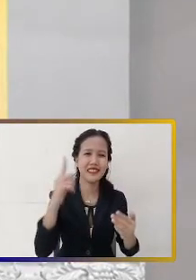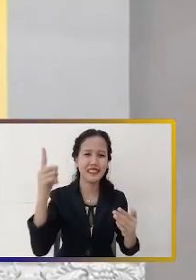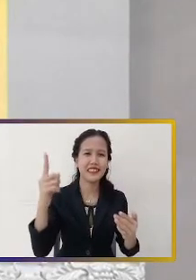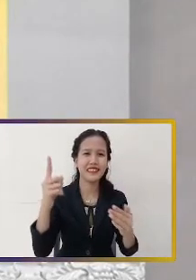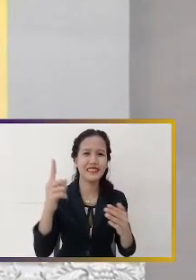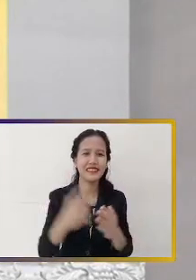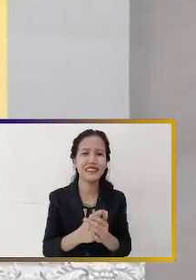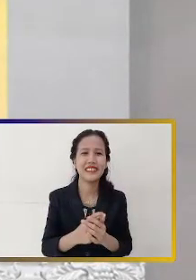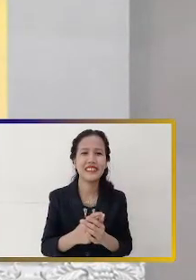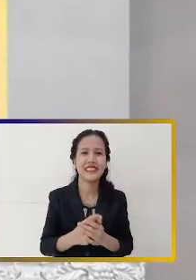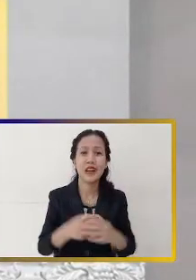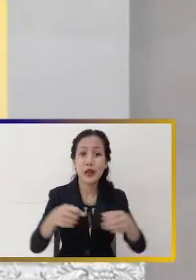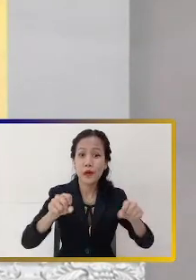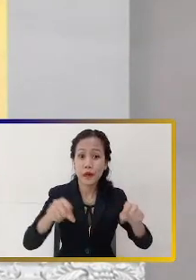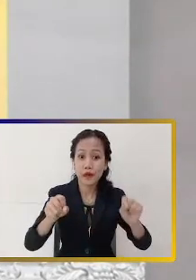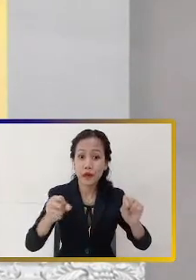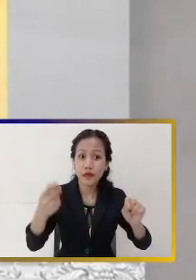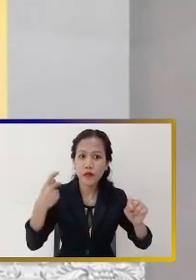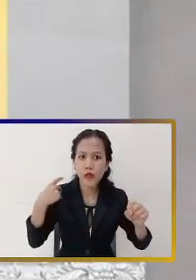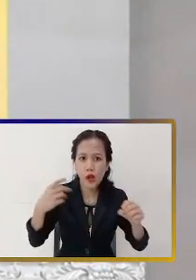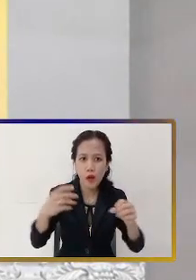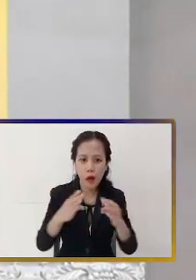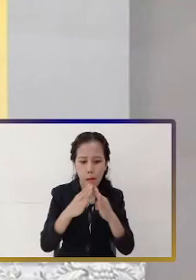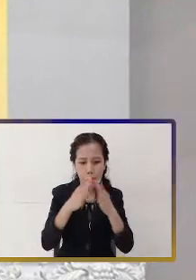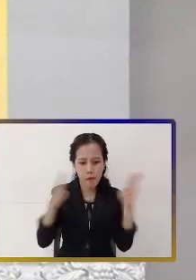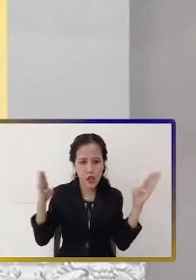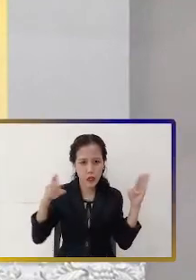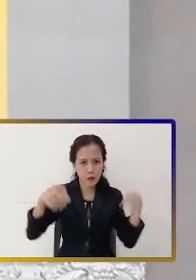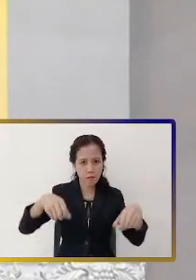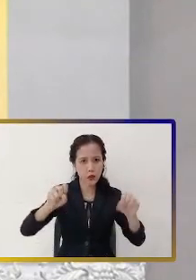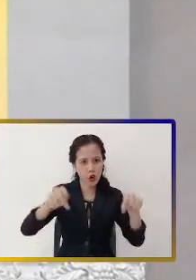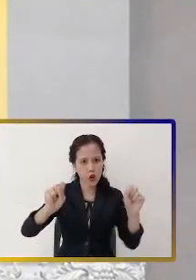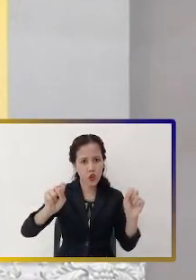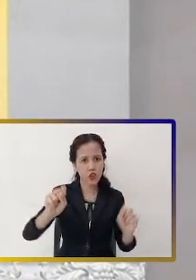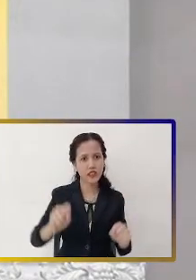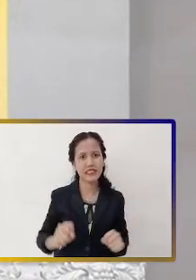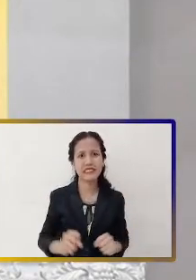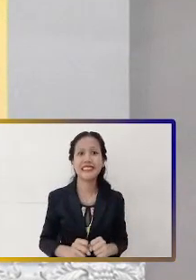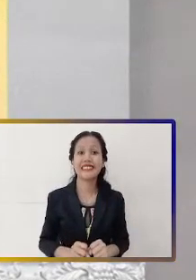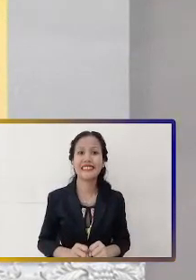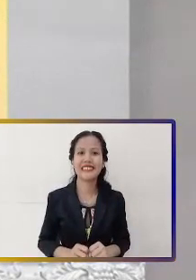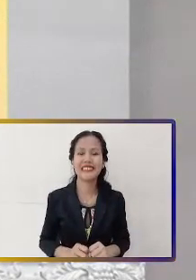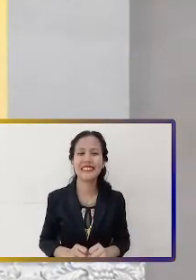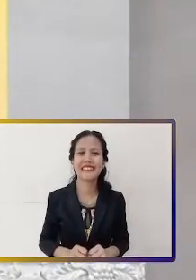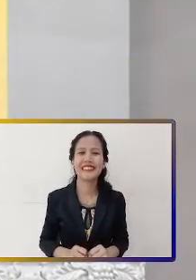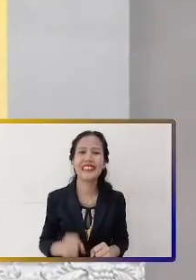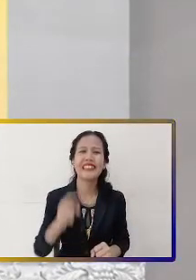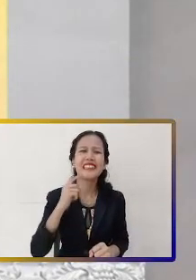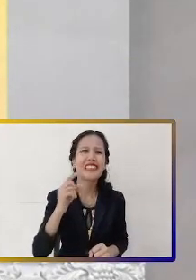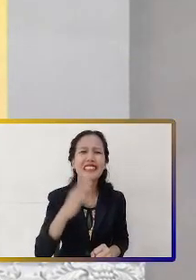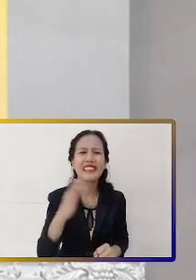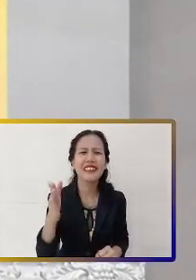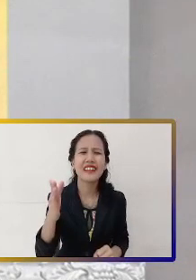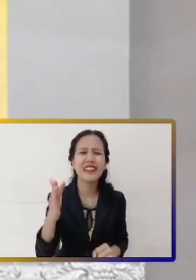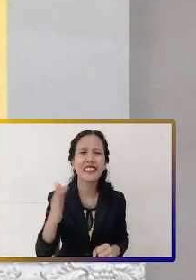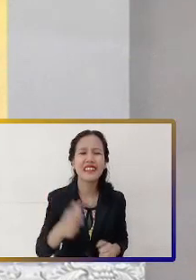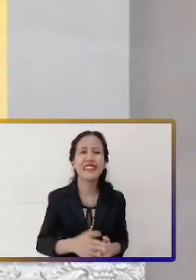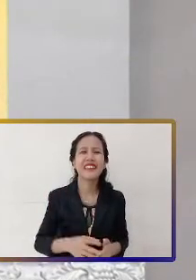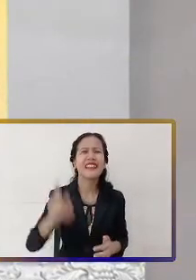motor. May malaking motor. May malaki rin sakyan. In-upgrade din ng Panginoon yung kanyang sakyan. Oh, I'm telling you, come on, help me.